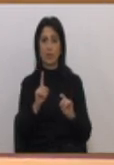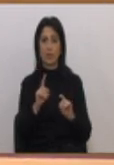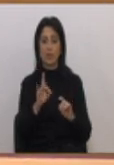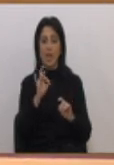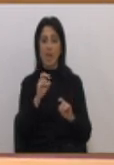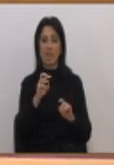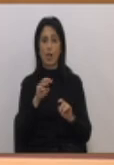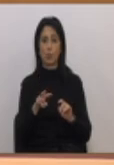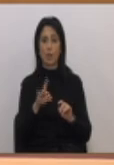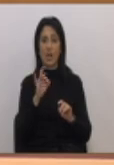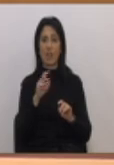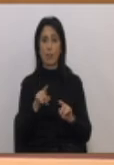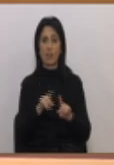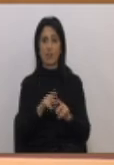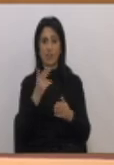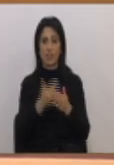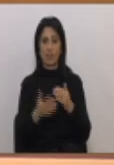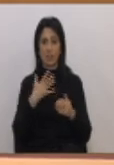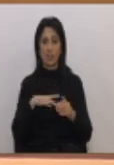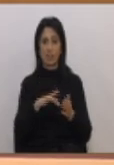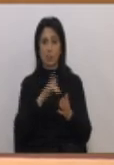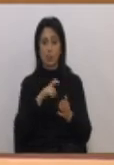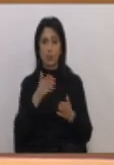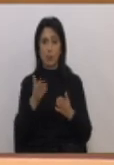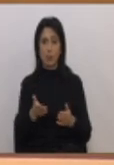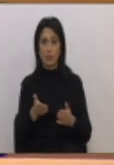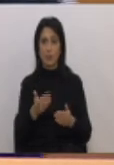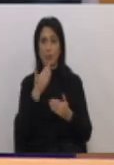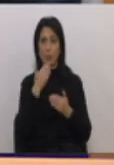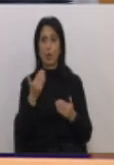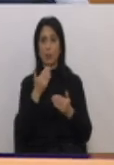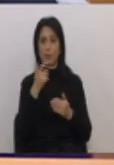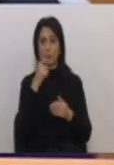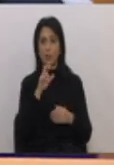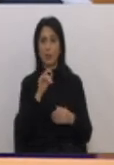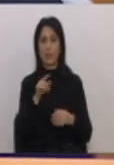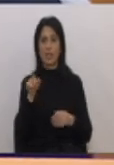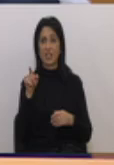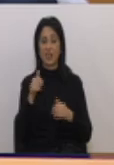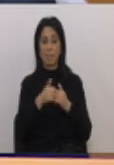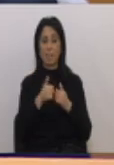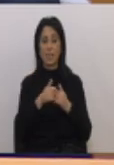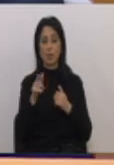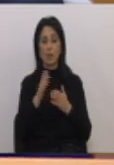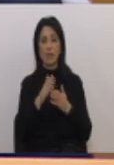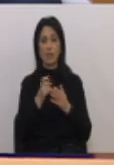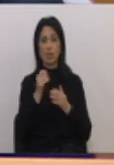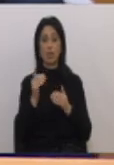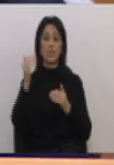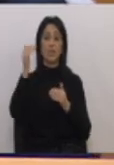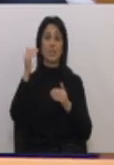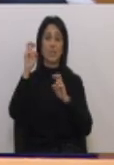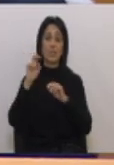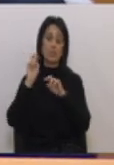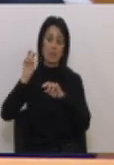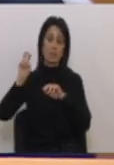Referendumi, referendumi da, însă damarstit să cartușul mă sâcle obastan. Bolos da bolos, ba doamne bătrâni, agere, tu ești mezoble biruarian, sota zedai măsiro